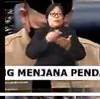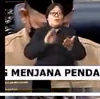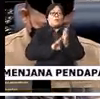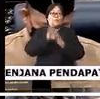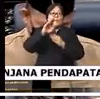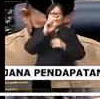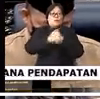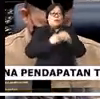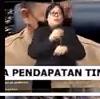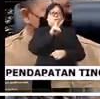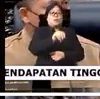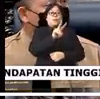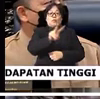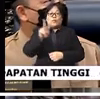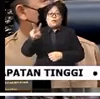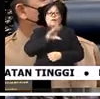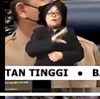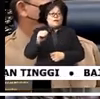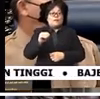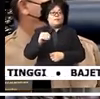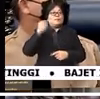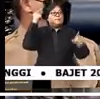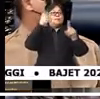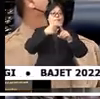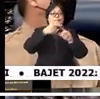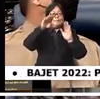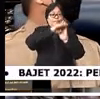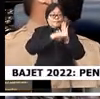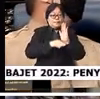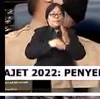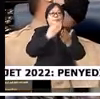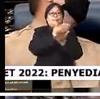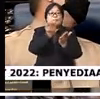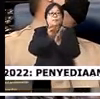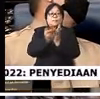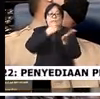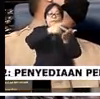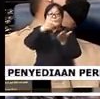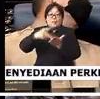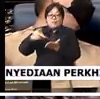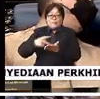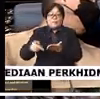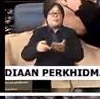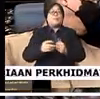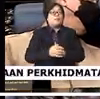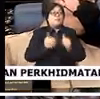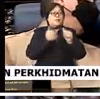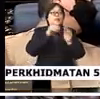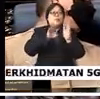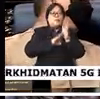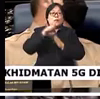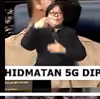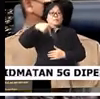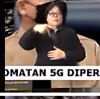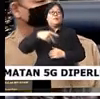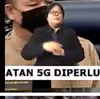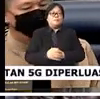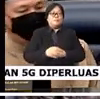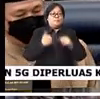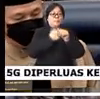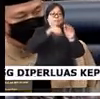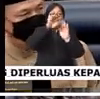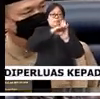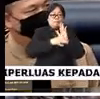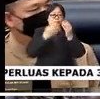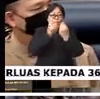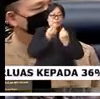lebih dari 77 bilion ringgit dan 600 juta ringgit dibelanjakan daripada Kumpulan Wang Pembangunan bagi tahun 2022 dan